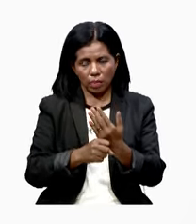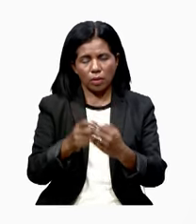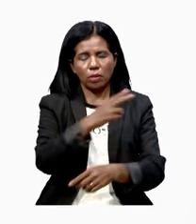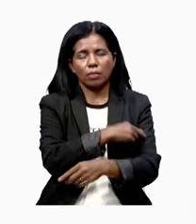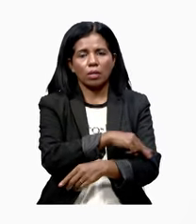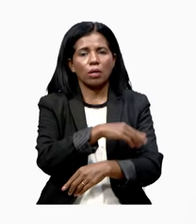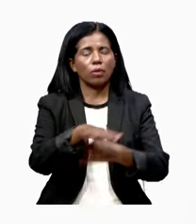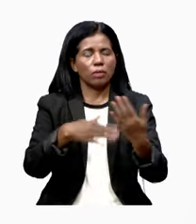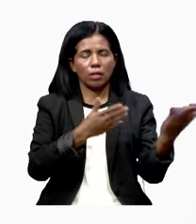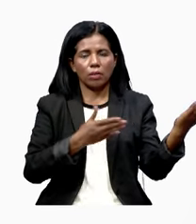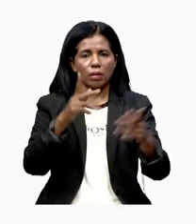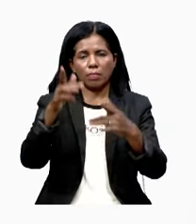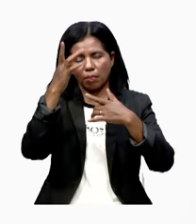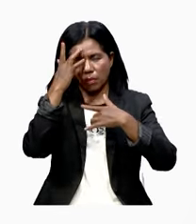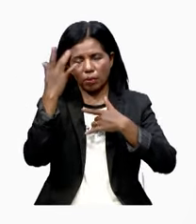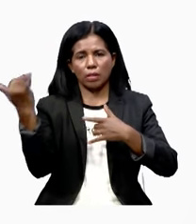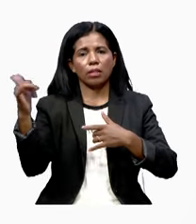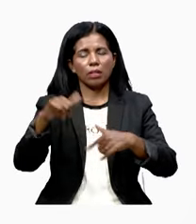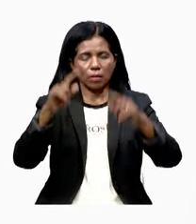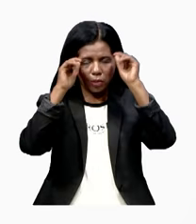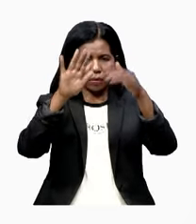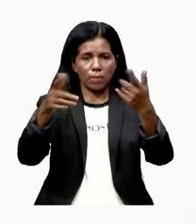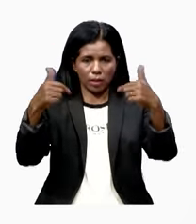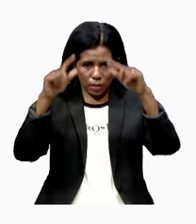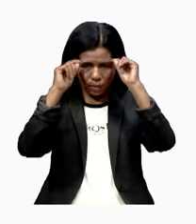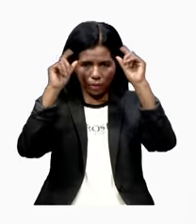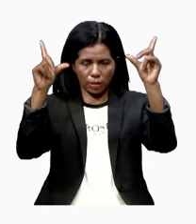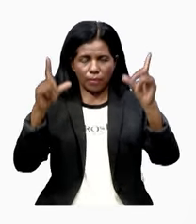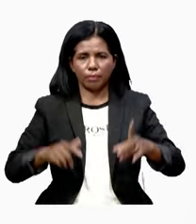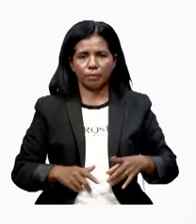Seharuka fila paciente timoruan sira mai Timor Leste. Santina de Jesus, GMN.